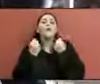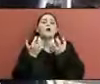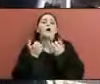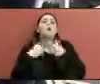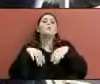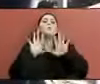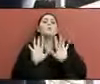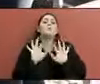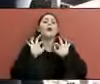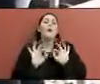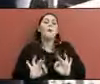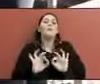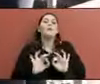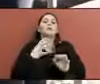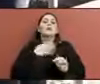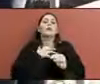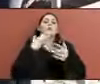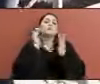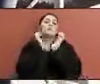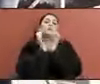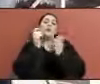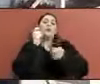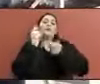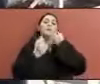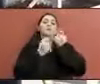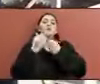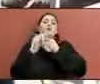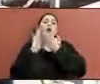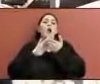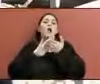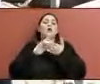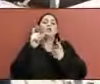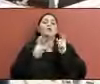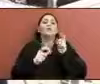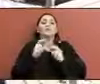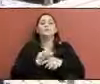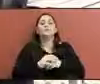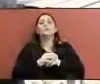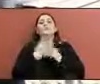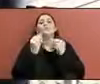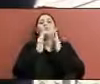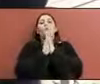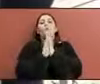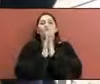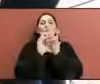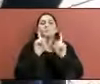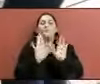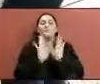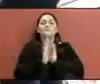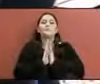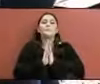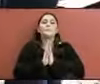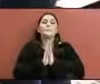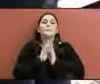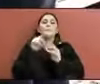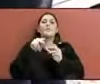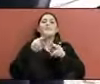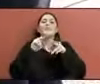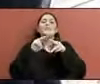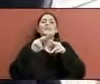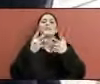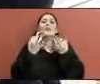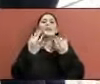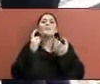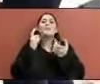arkadaşlarımız var. Sosyal çalışmacı arkadaşlarımız. Peki çok özür dilerim, hemen bu arada girmek istiyorum. Bunların kriterleri var mı? Yani